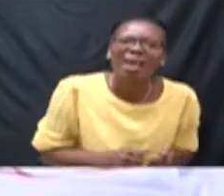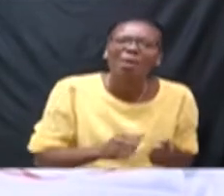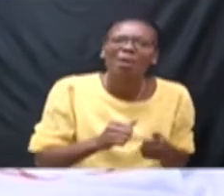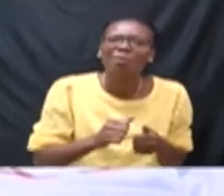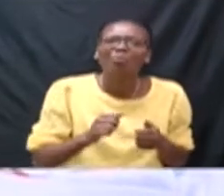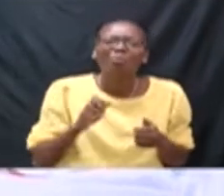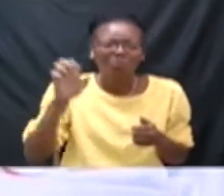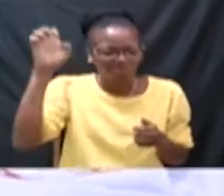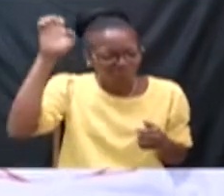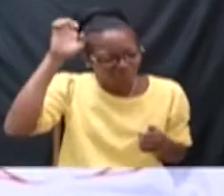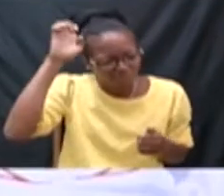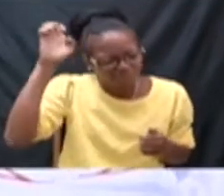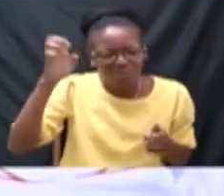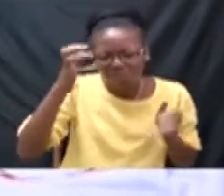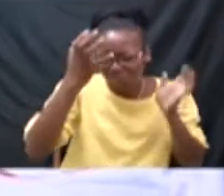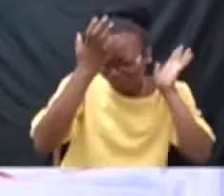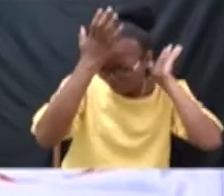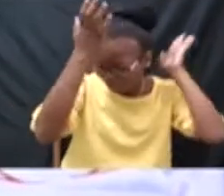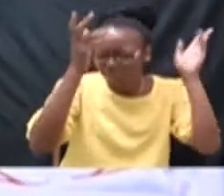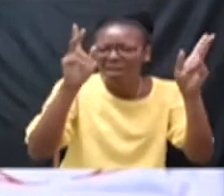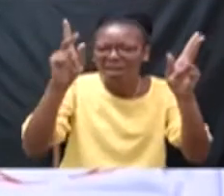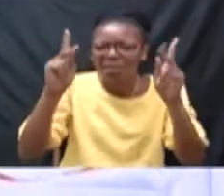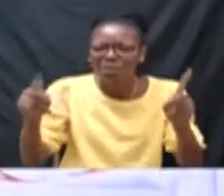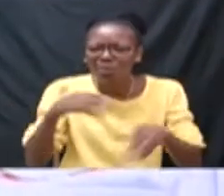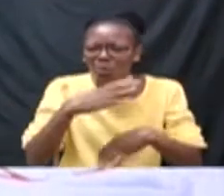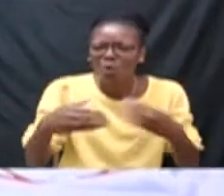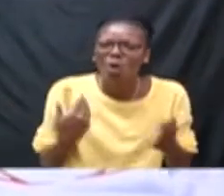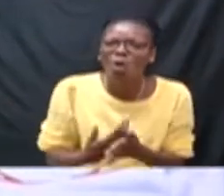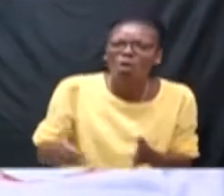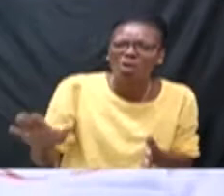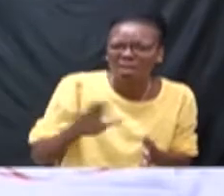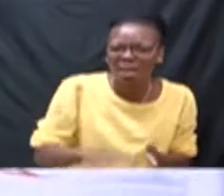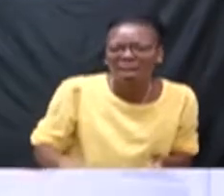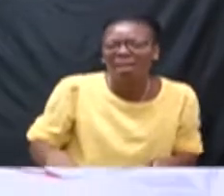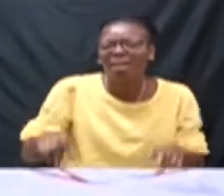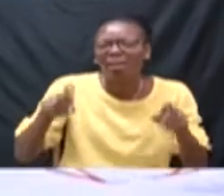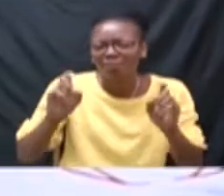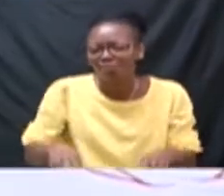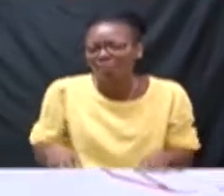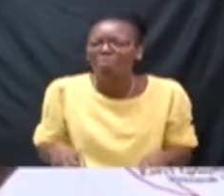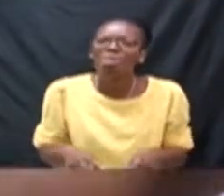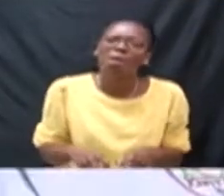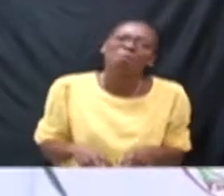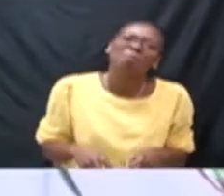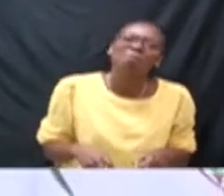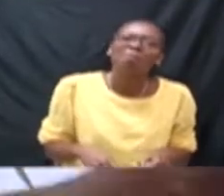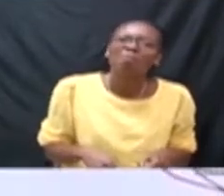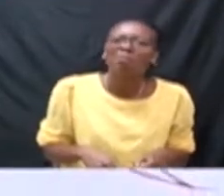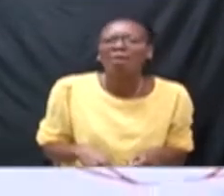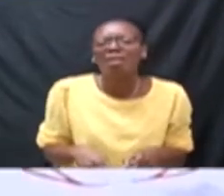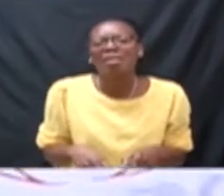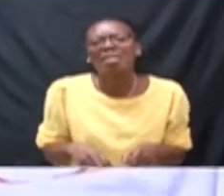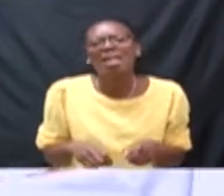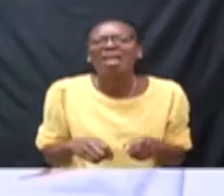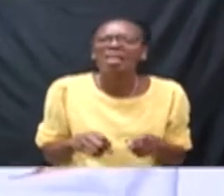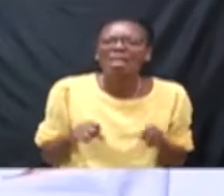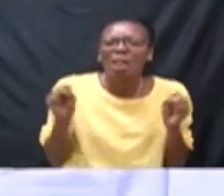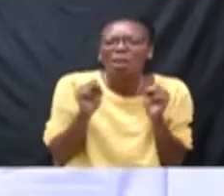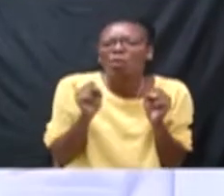than 2100 meters above sea level. Yani unataka unaweza kuanza from zero up